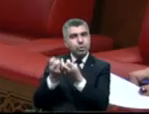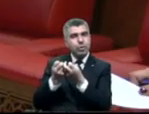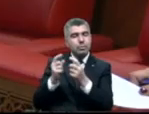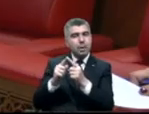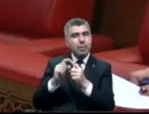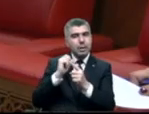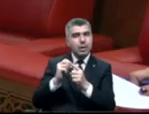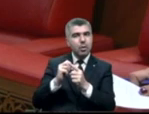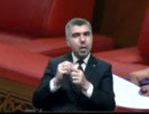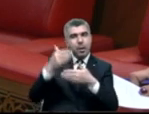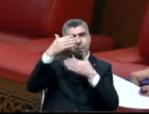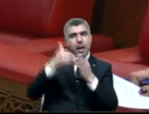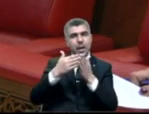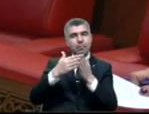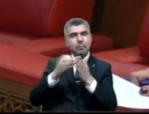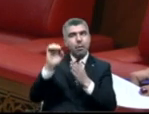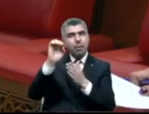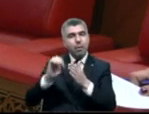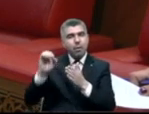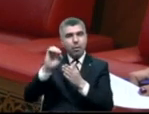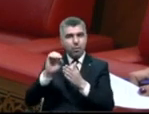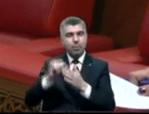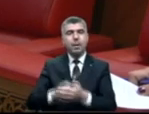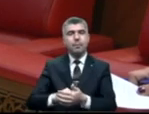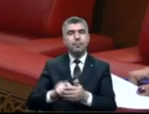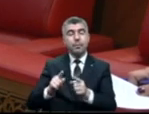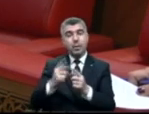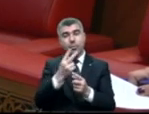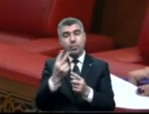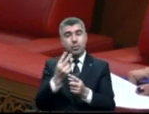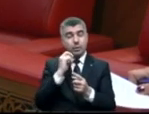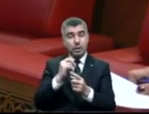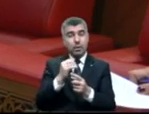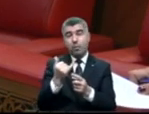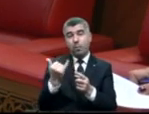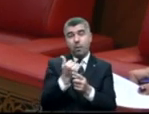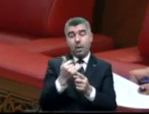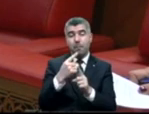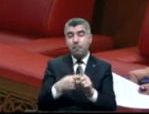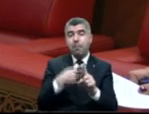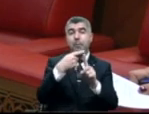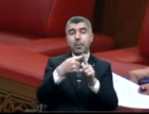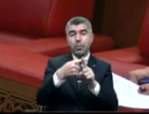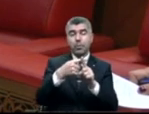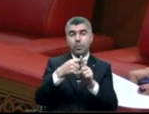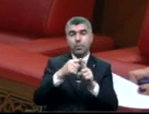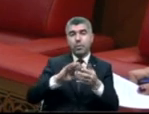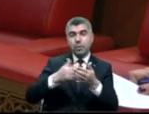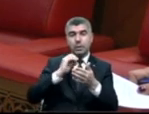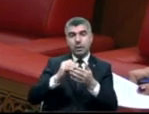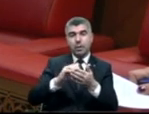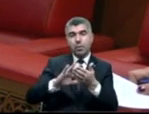المغرب للشركاء الدوليين، لا سيما على مستوى القطاعات الواعدة ذات القيمة المضافة العالية